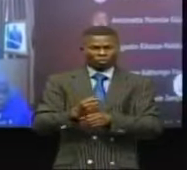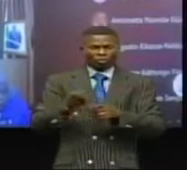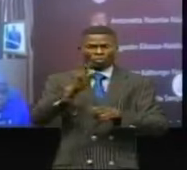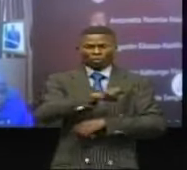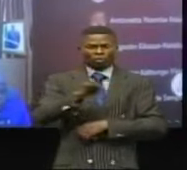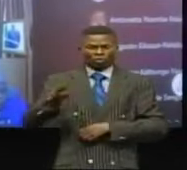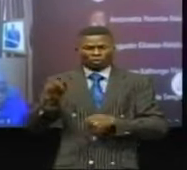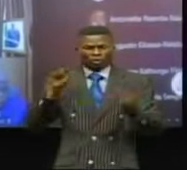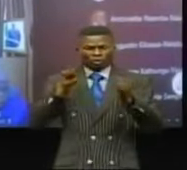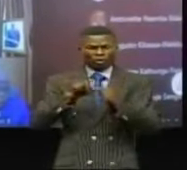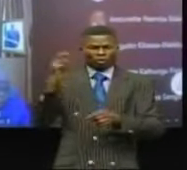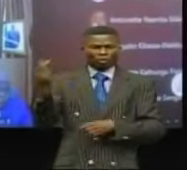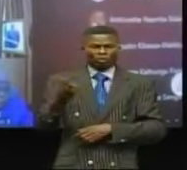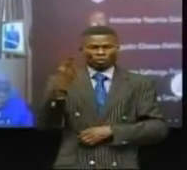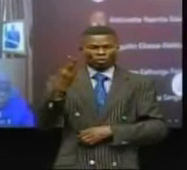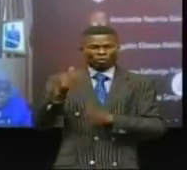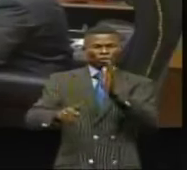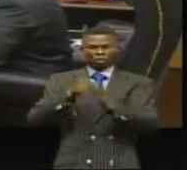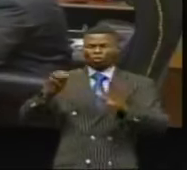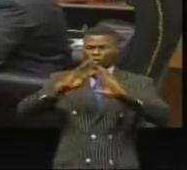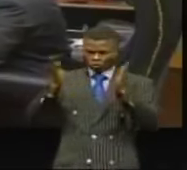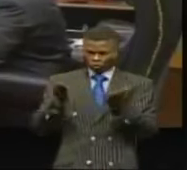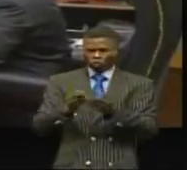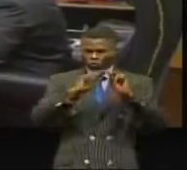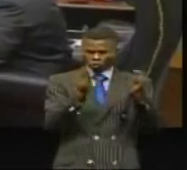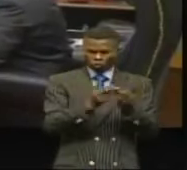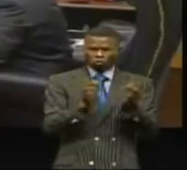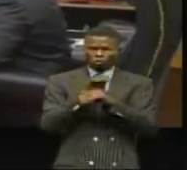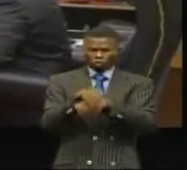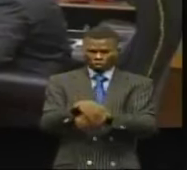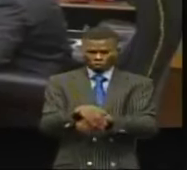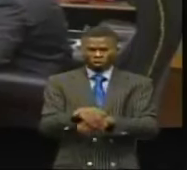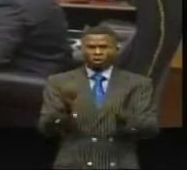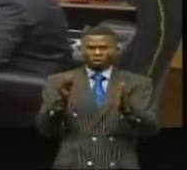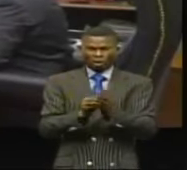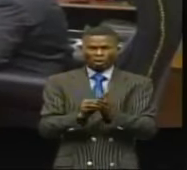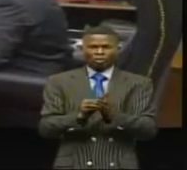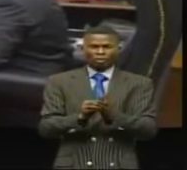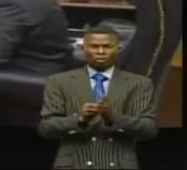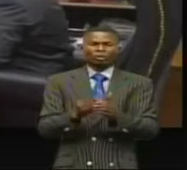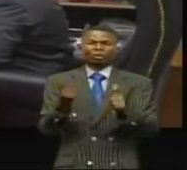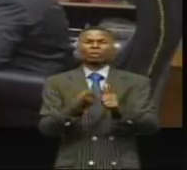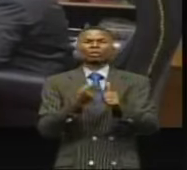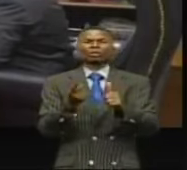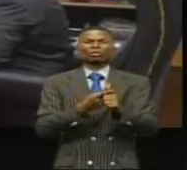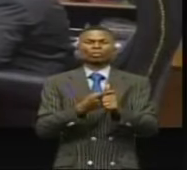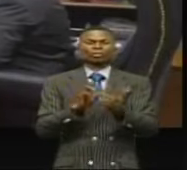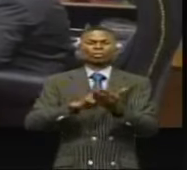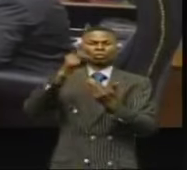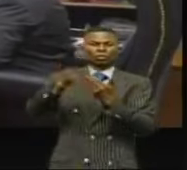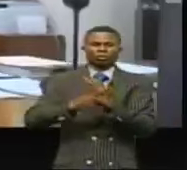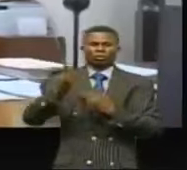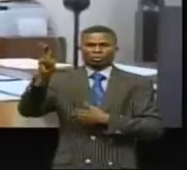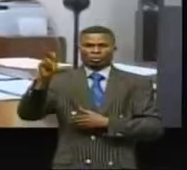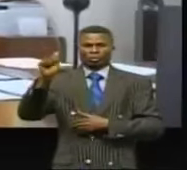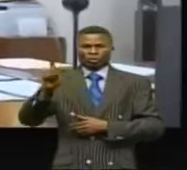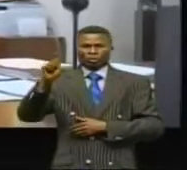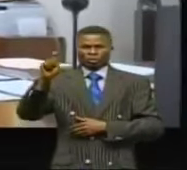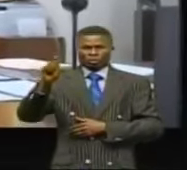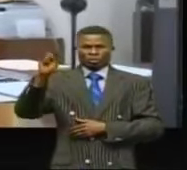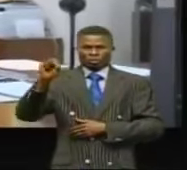novembre avec toutes les parties prenantes. Il s'est fait compléter, spécifiquement pour le projet de Katende, par le ministre